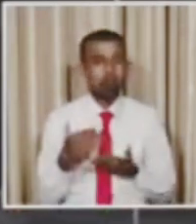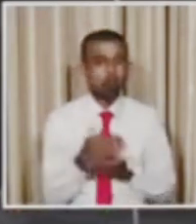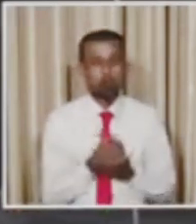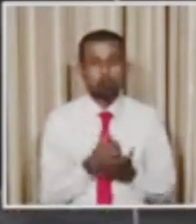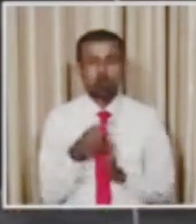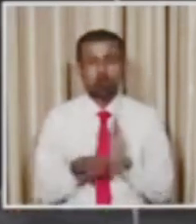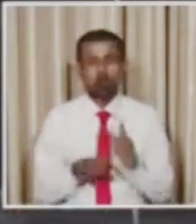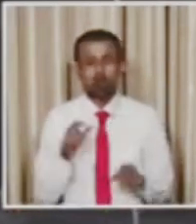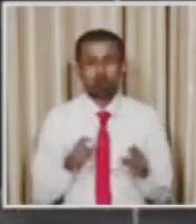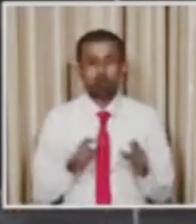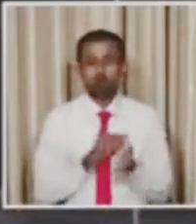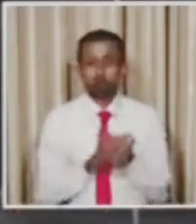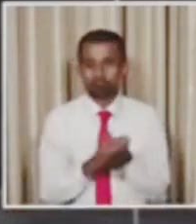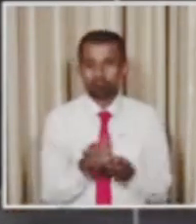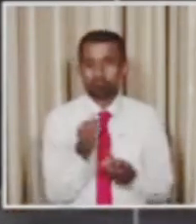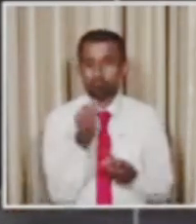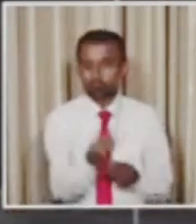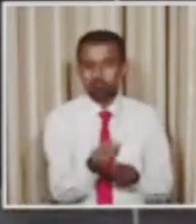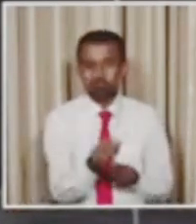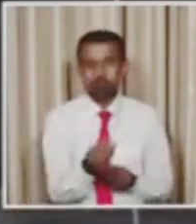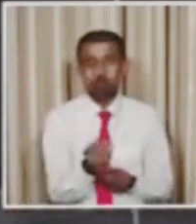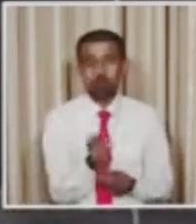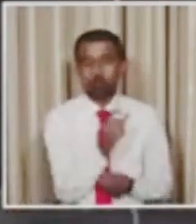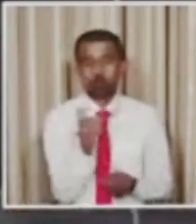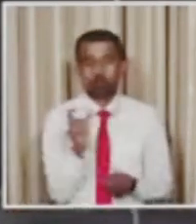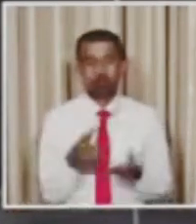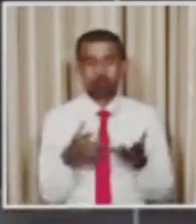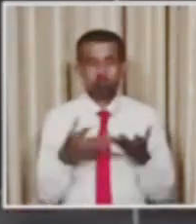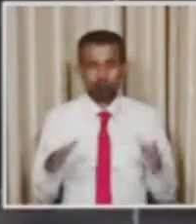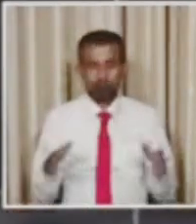ශ්‍රී ලාංකික ජාතියේ සහයෝගය පළ කරමින් මගේ වචන ස්වල්පය අවසන් කරනවා. ඔබතුමාට බොහොම ස්තුතියි.